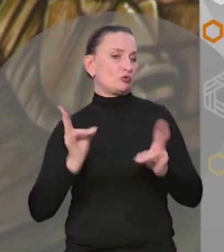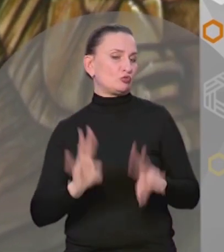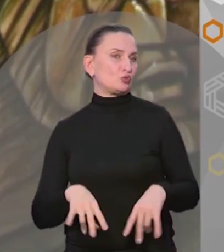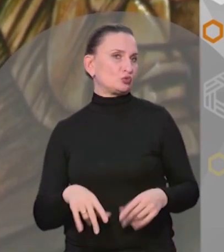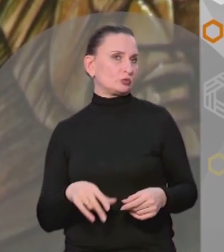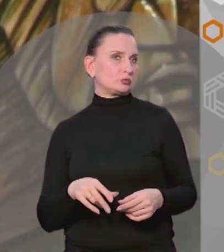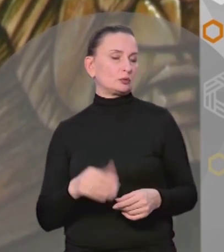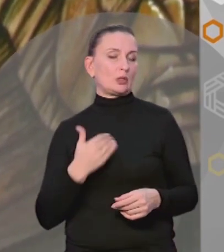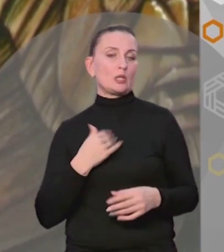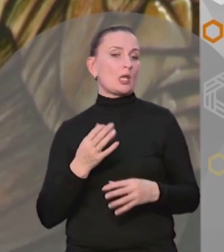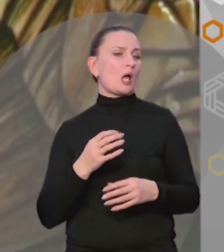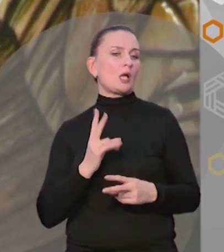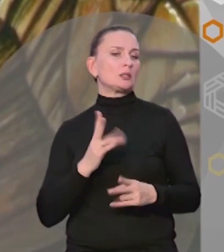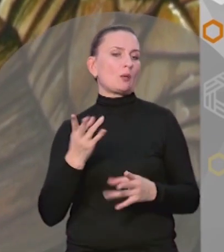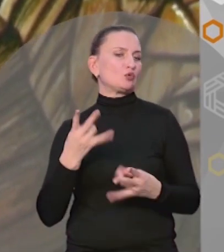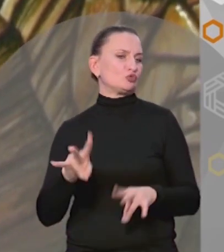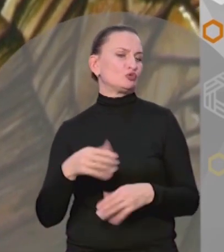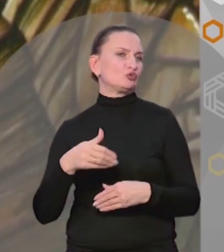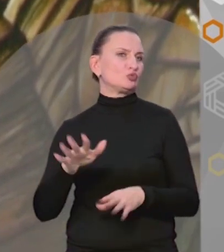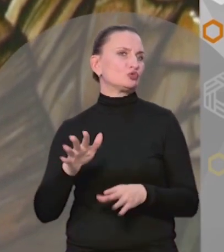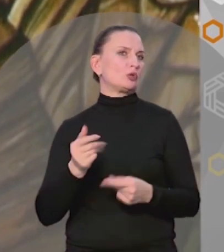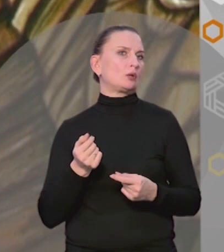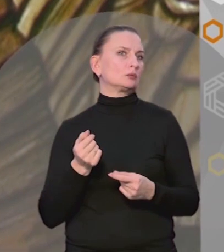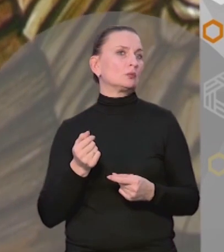нужен, и я никому не нужна.